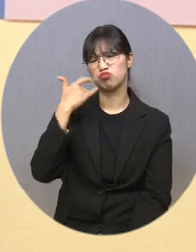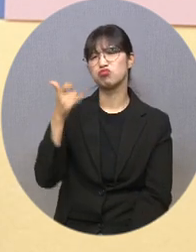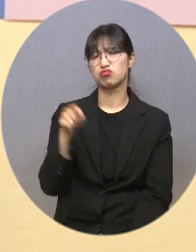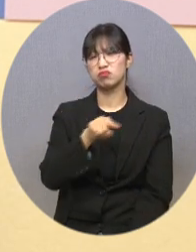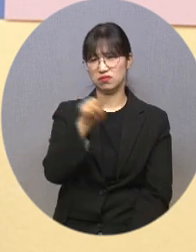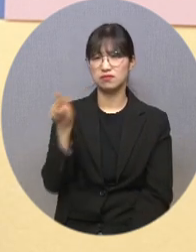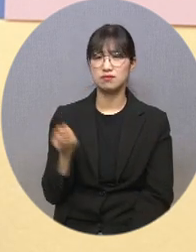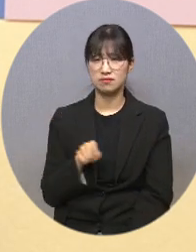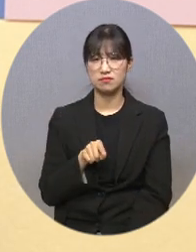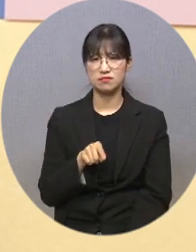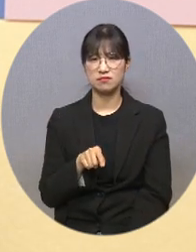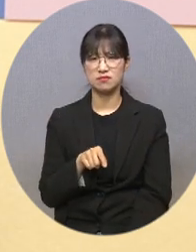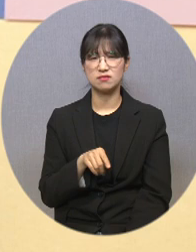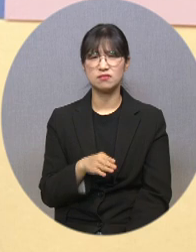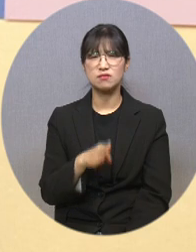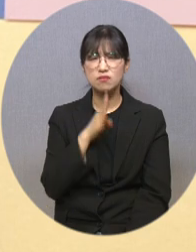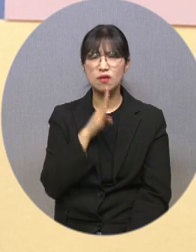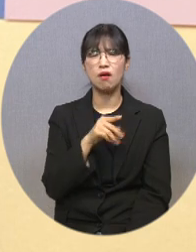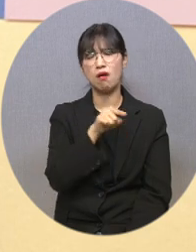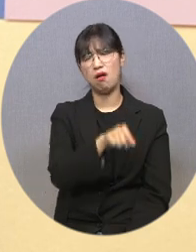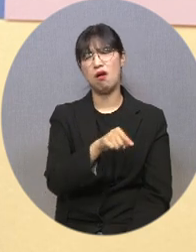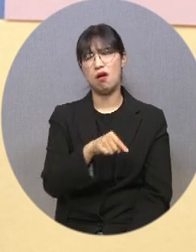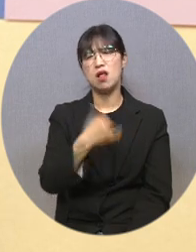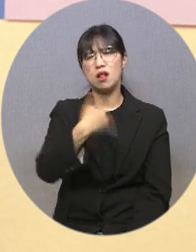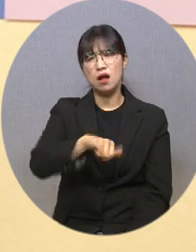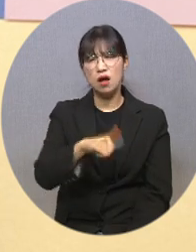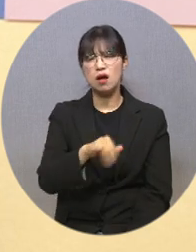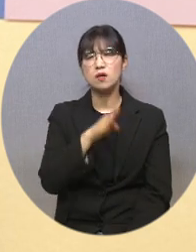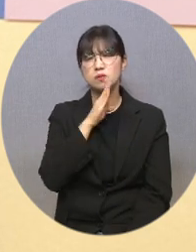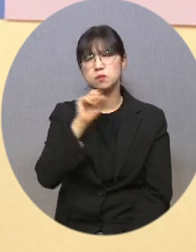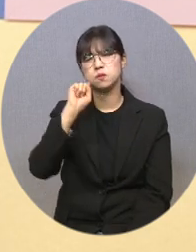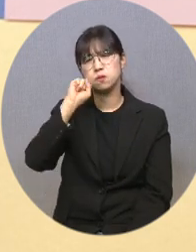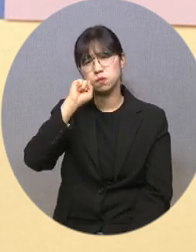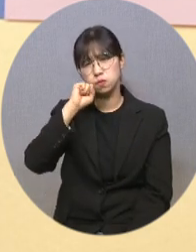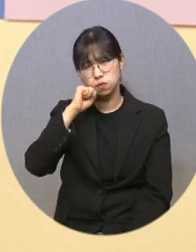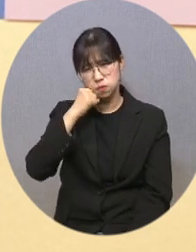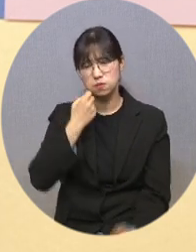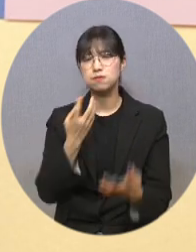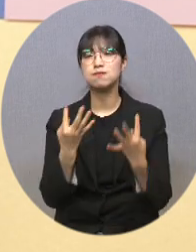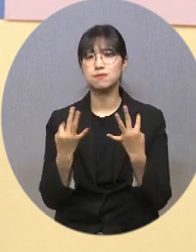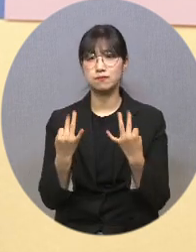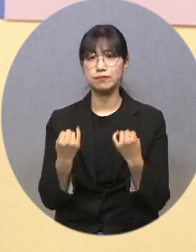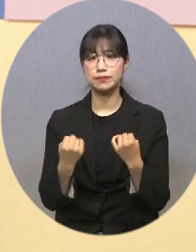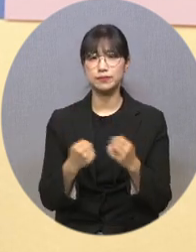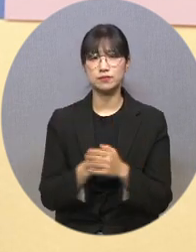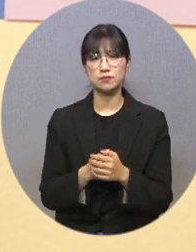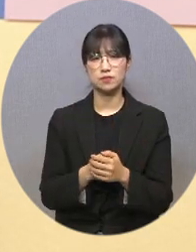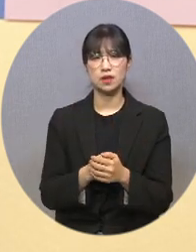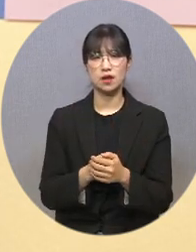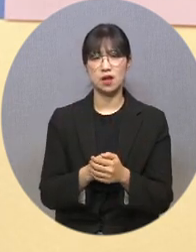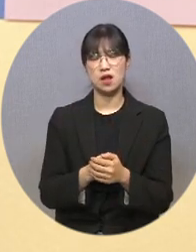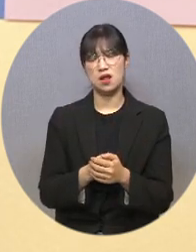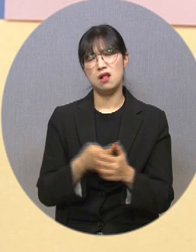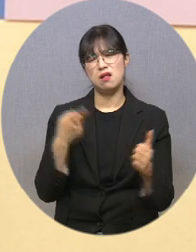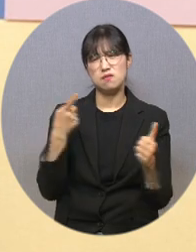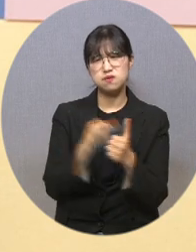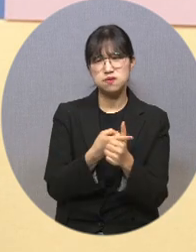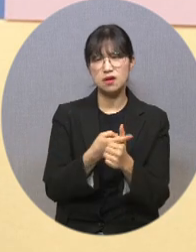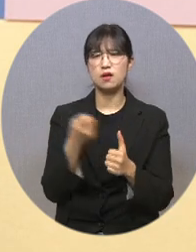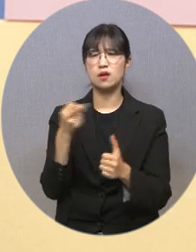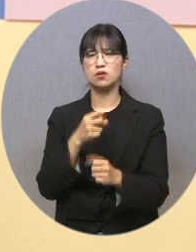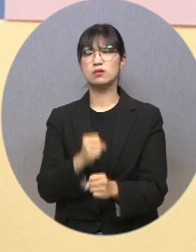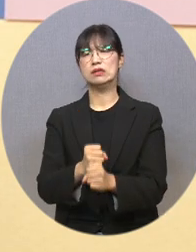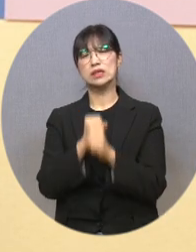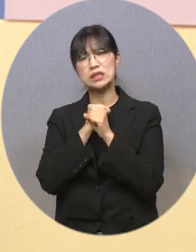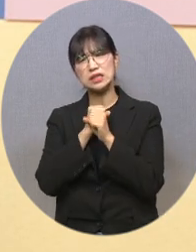소원이에요. 그만큼 어려움을 겪는 부모들이 굉장히 많다는 거죠. 죽음을 선택하게 만든 것이